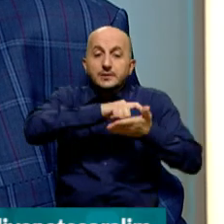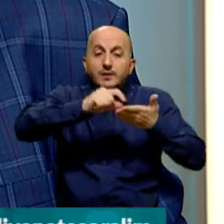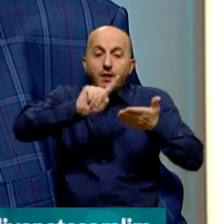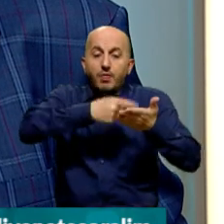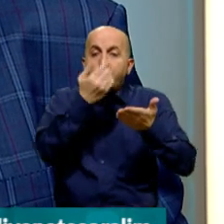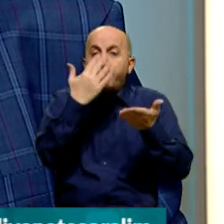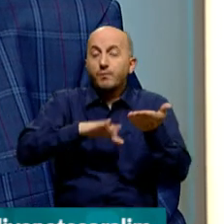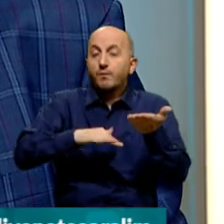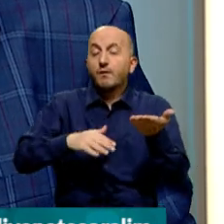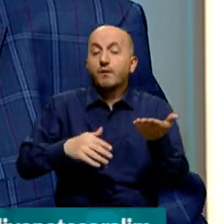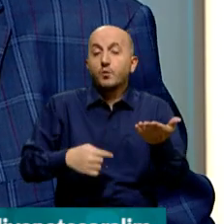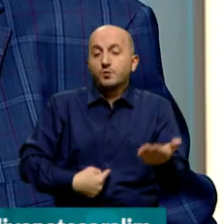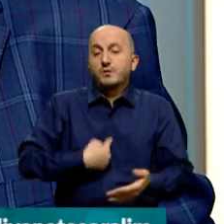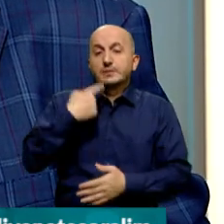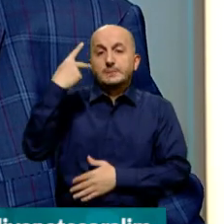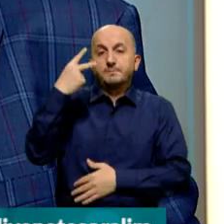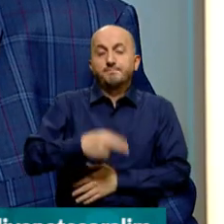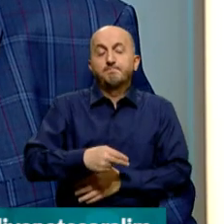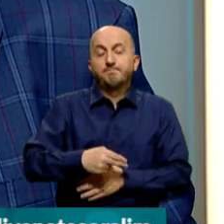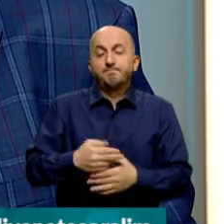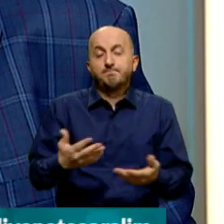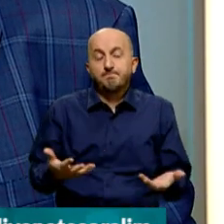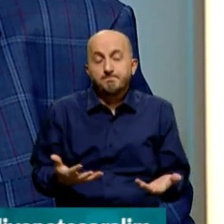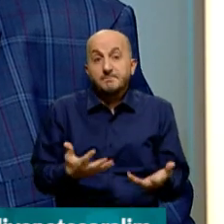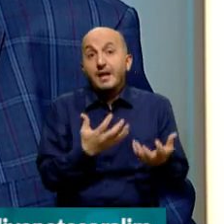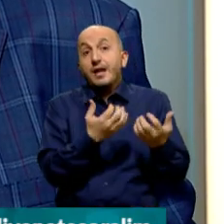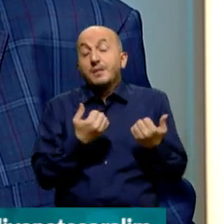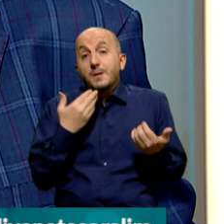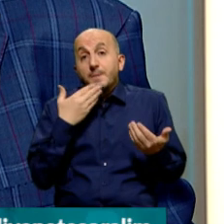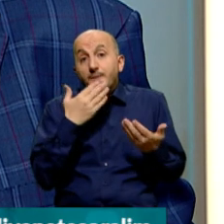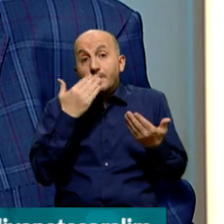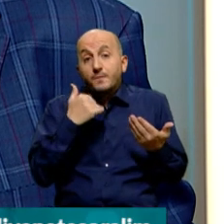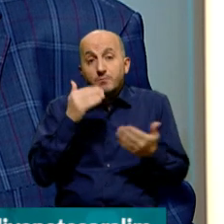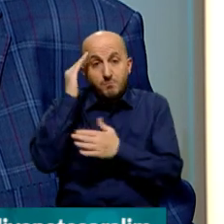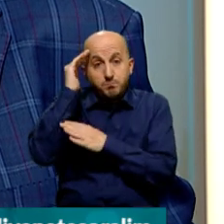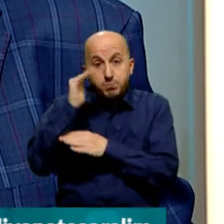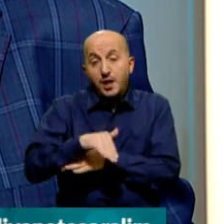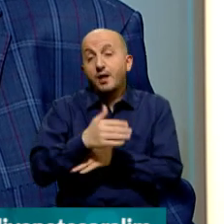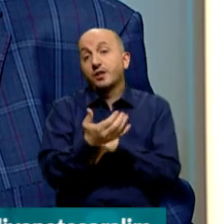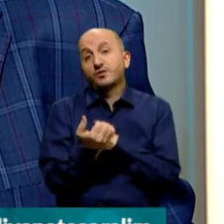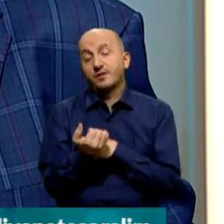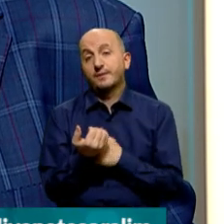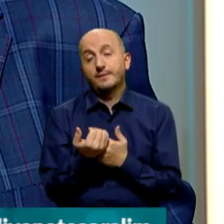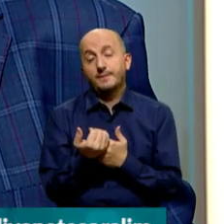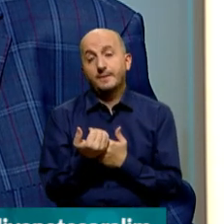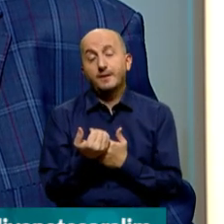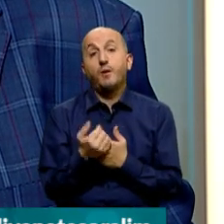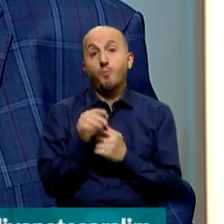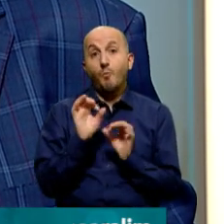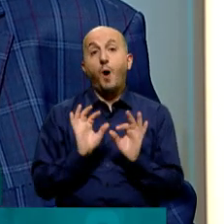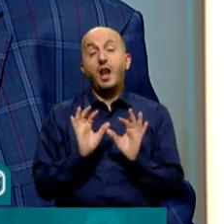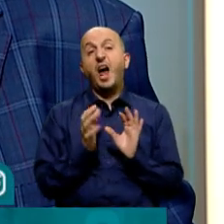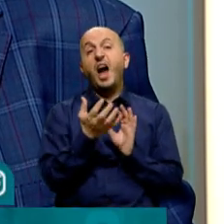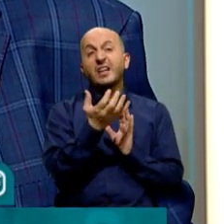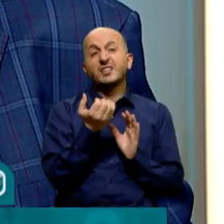hiç. Ümidini kesmiş. Daha alma imkanı yok. Dolayısıyla bu batık alacaktır. Bu tür batık alacaklar